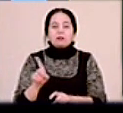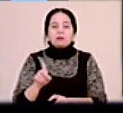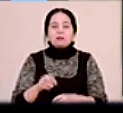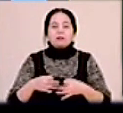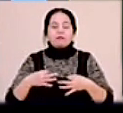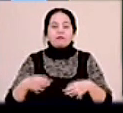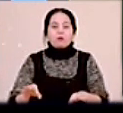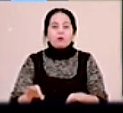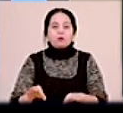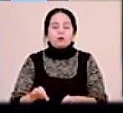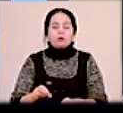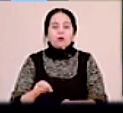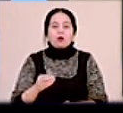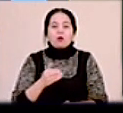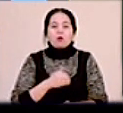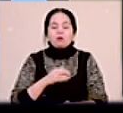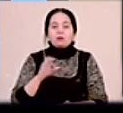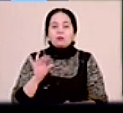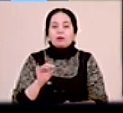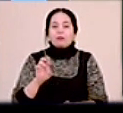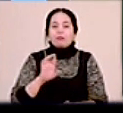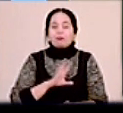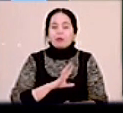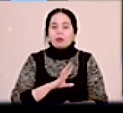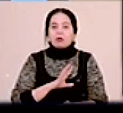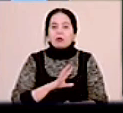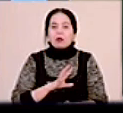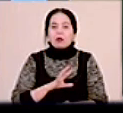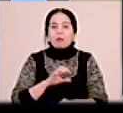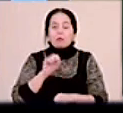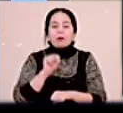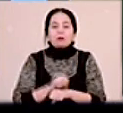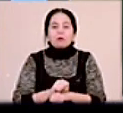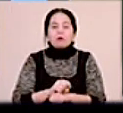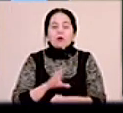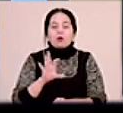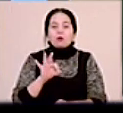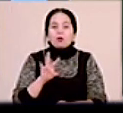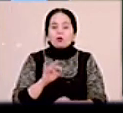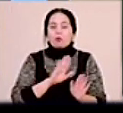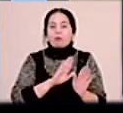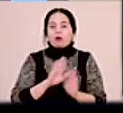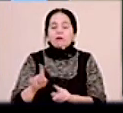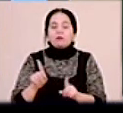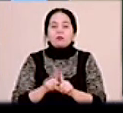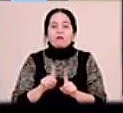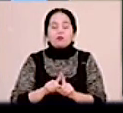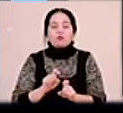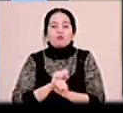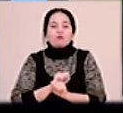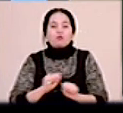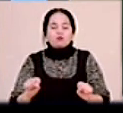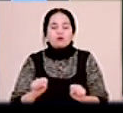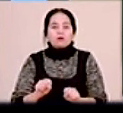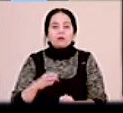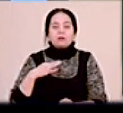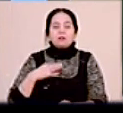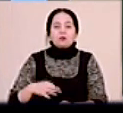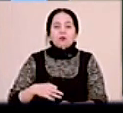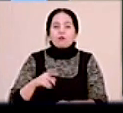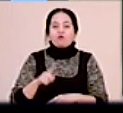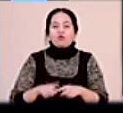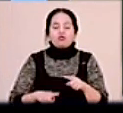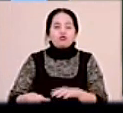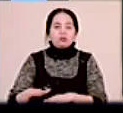свободу, хоть и было подавлено, но оно продемонстрировало мужество и отвагу сынов отчизны.